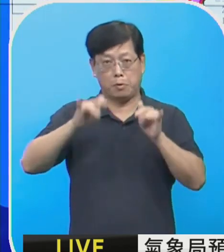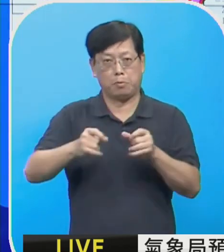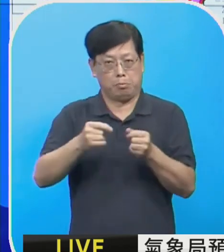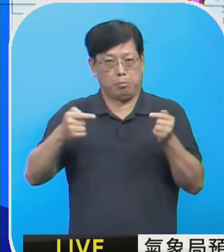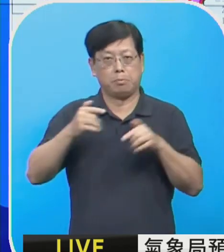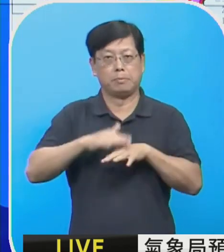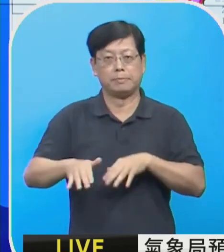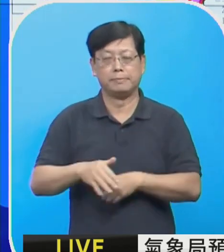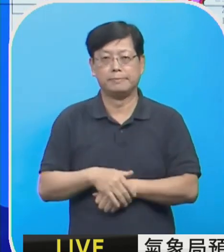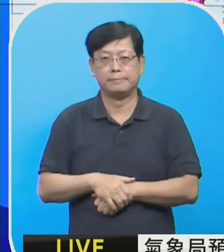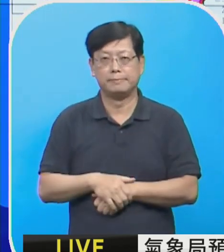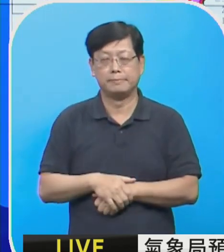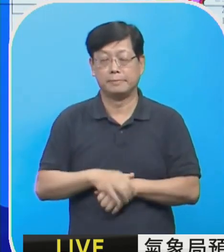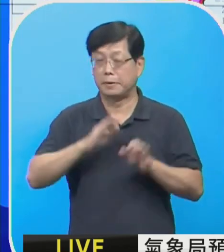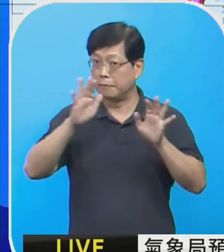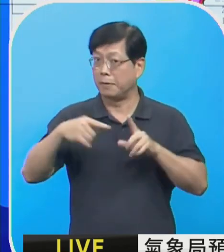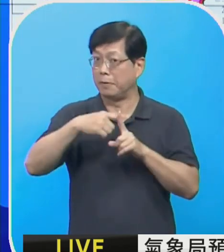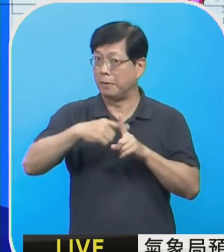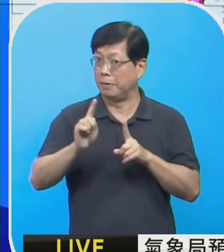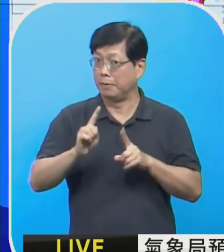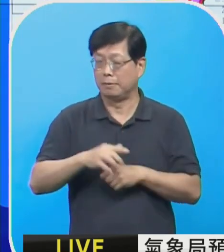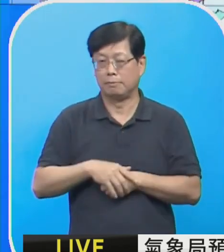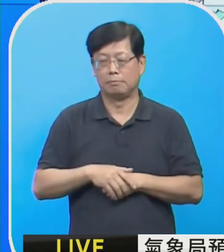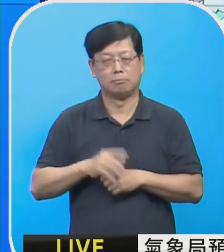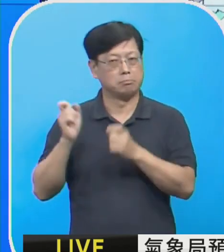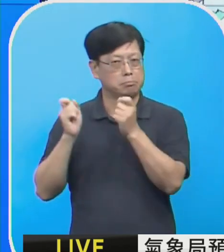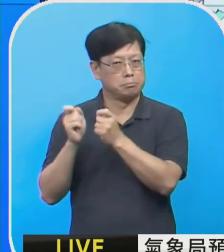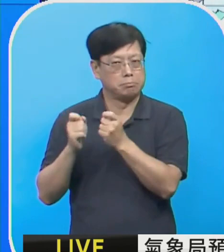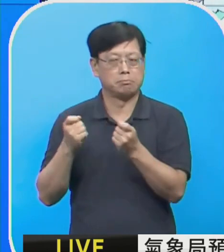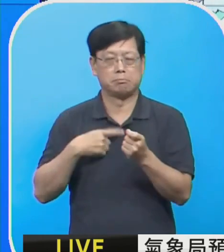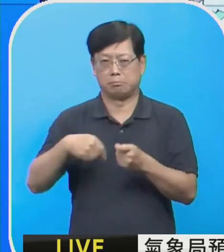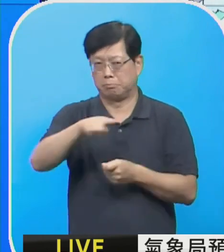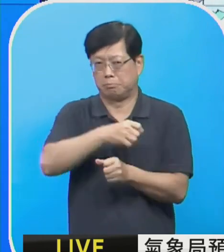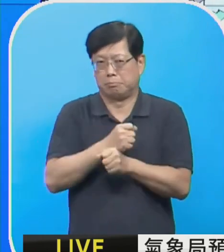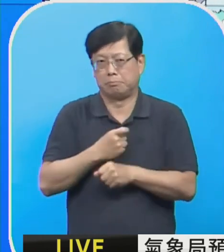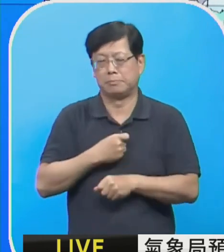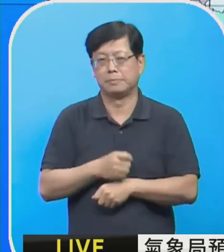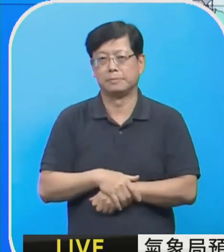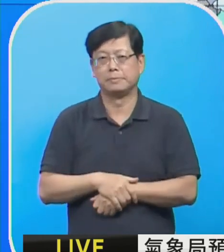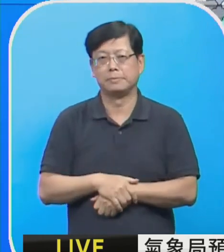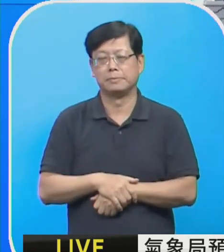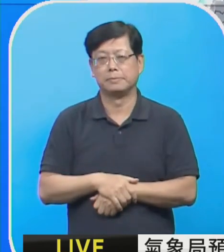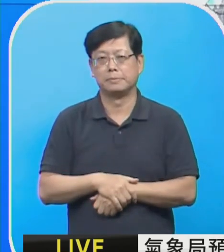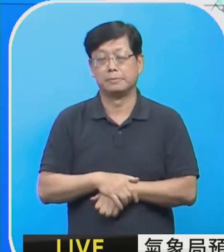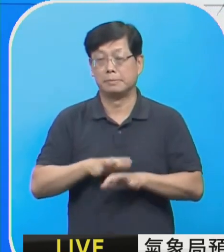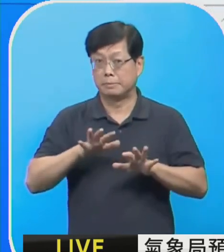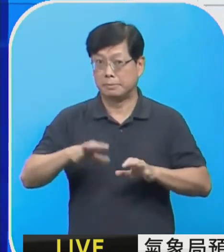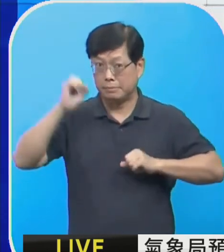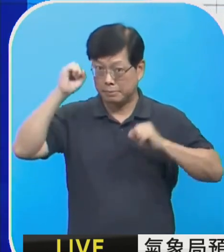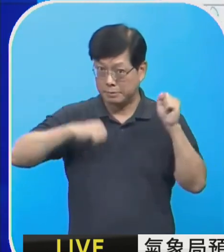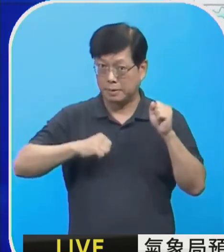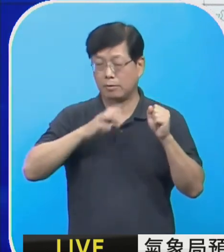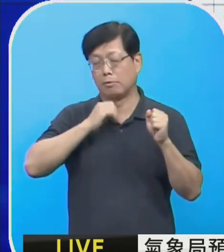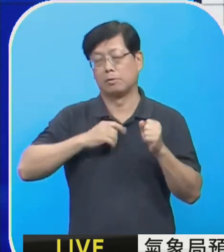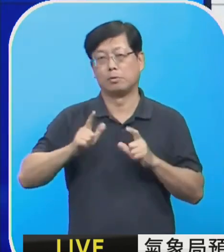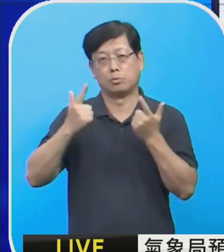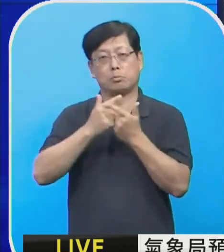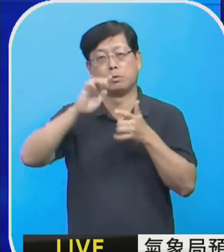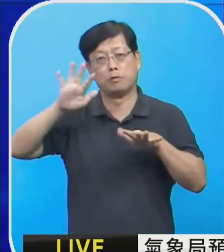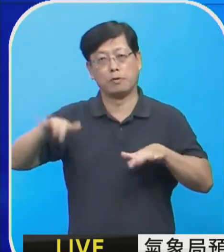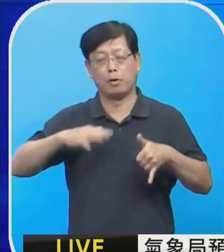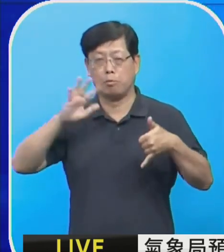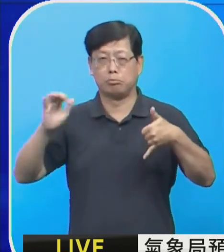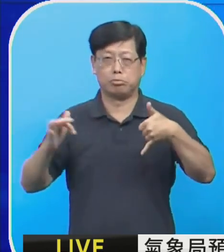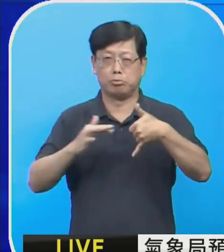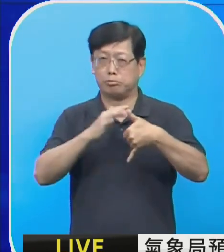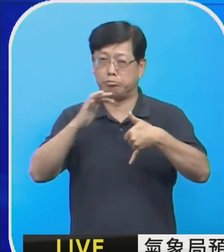情形，风力的部分也是在这一段时间大家需要特别留意的。在今天上午，因为是吹东北风的关